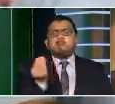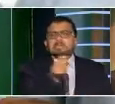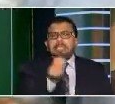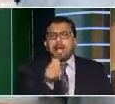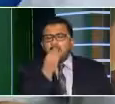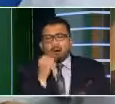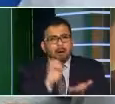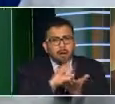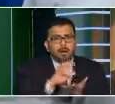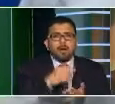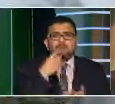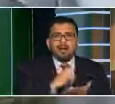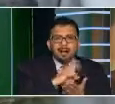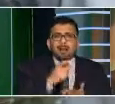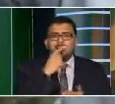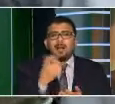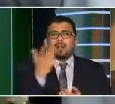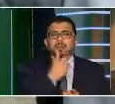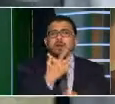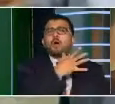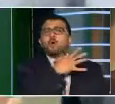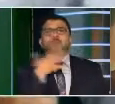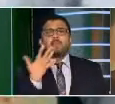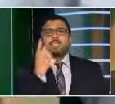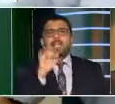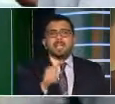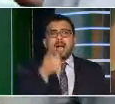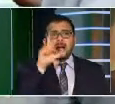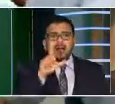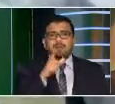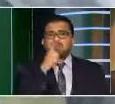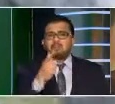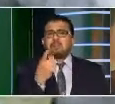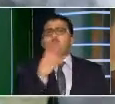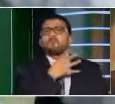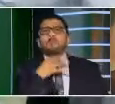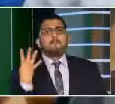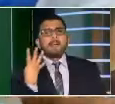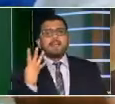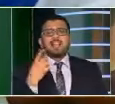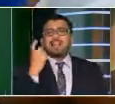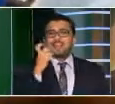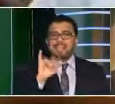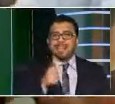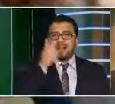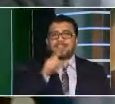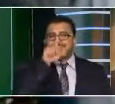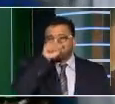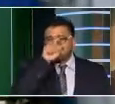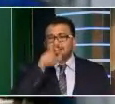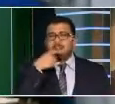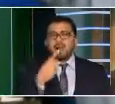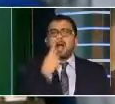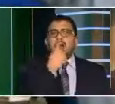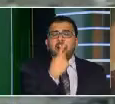نادرا. المخضرات هذه الكيلو ارتفع إلى 500 ريال، البطاط الطماطم 400 ريال، الدجاج الحبة طلع